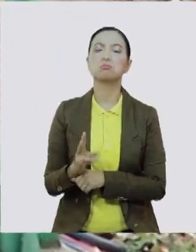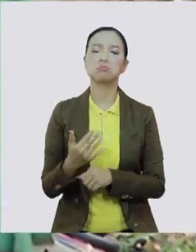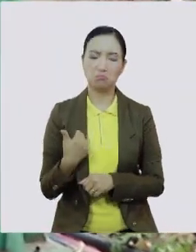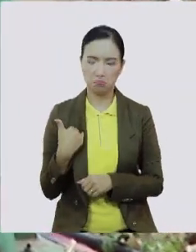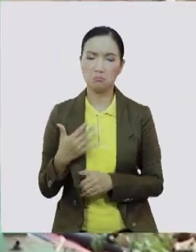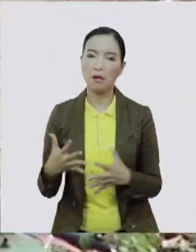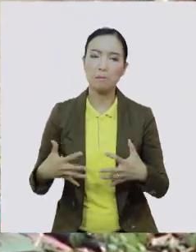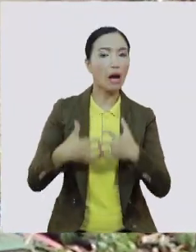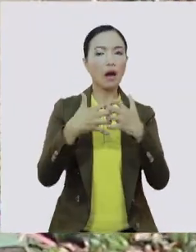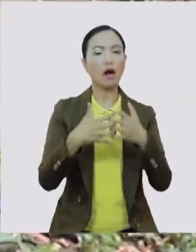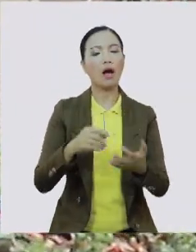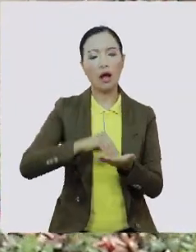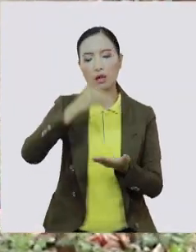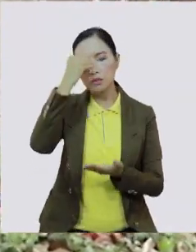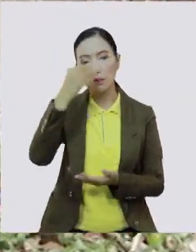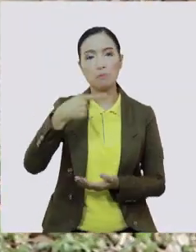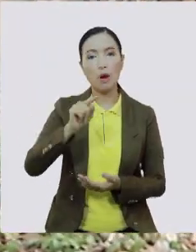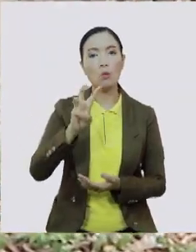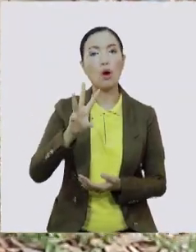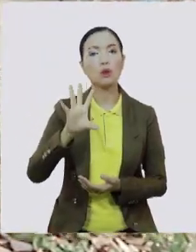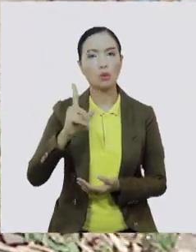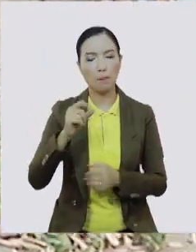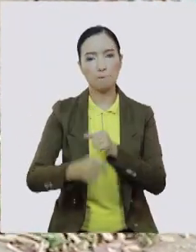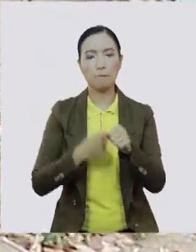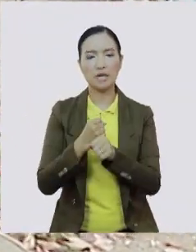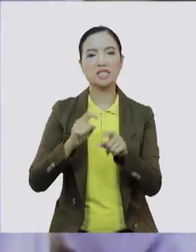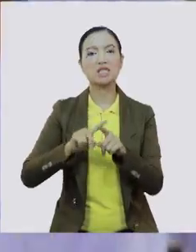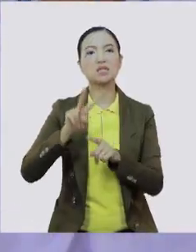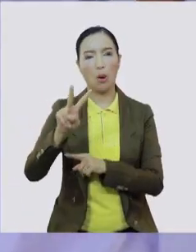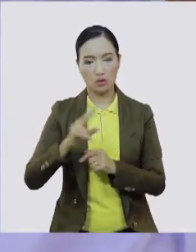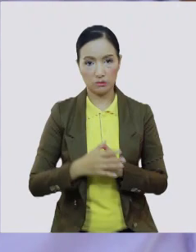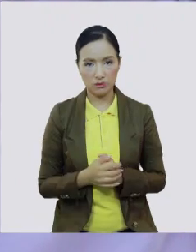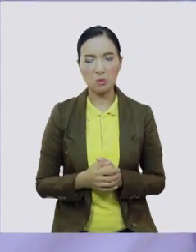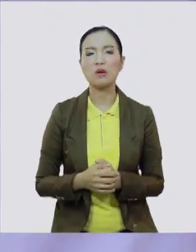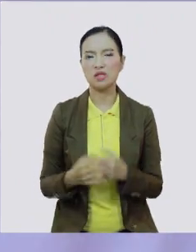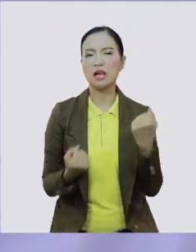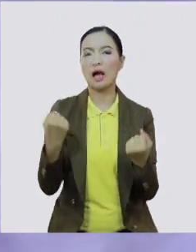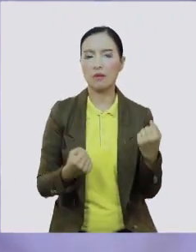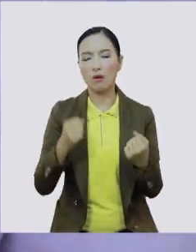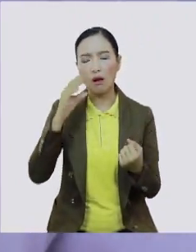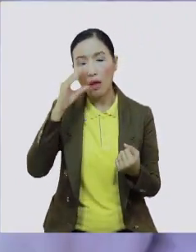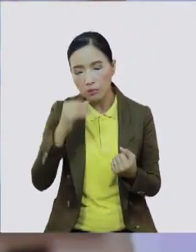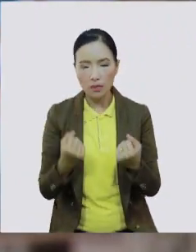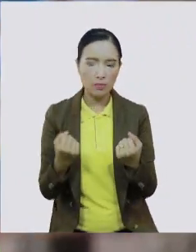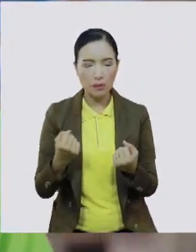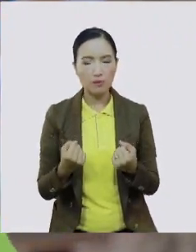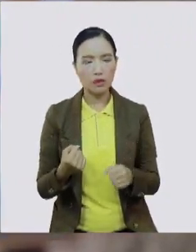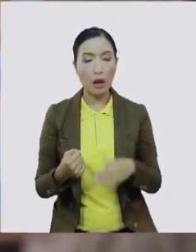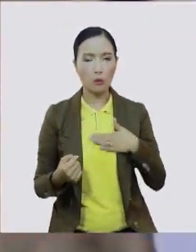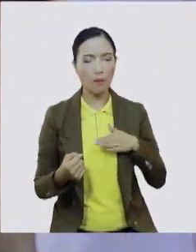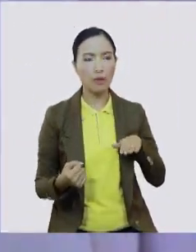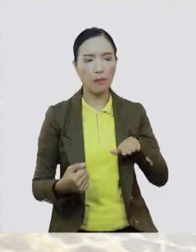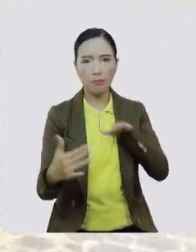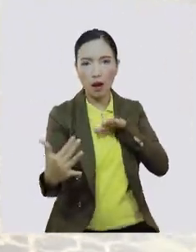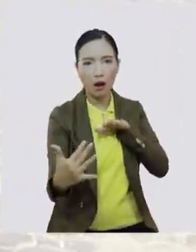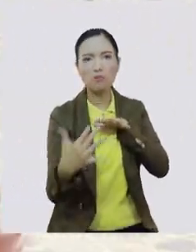อนเรียนอยู่ชั้นปวช.ปี2แล้วพอดีเขาหลับใน ครับ แล้วเราขับทางตรงไปแล้วก็